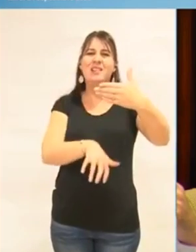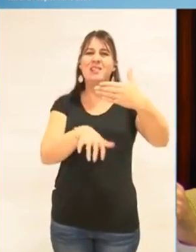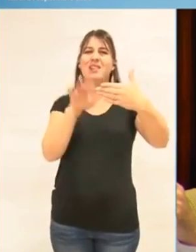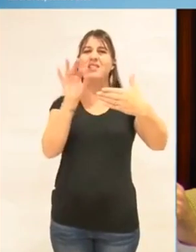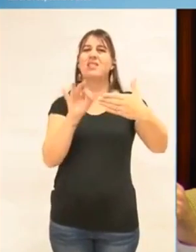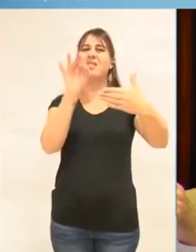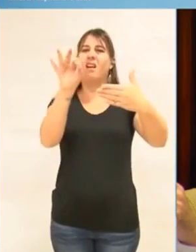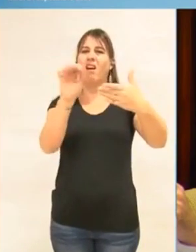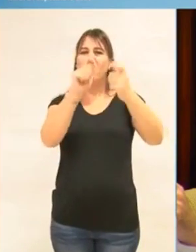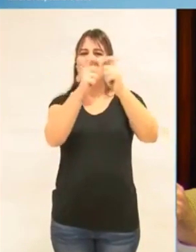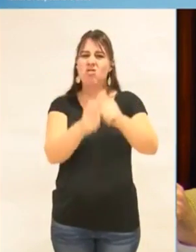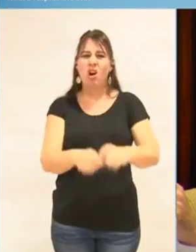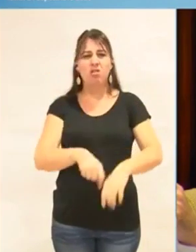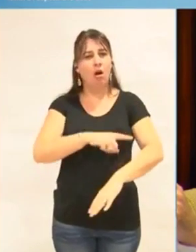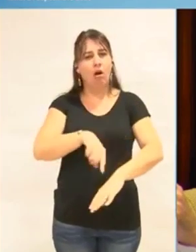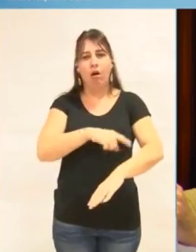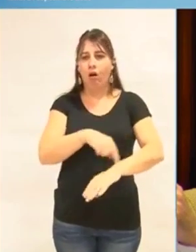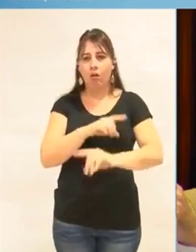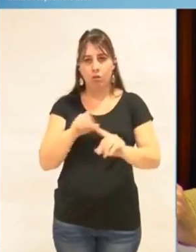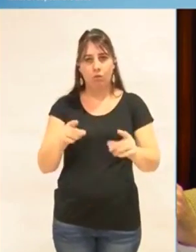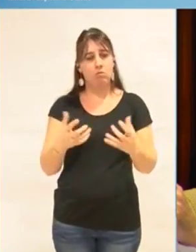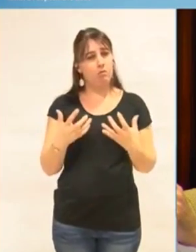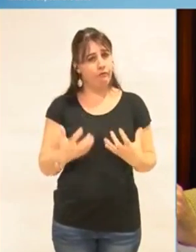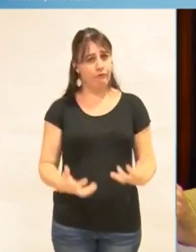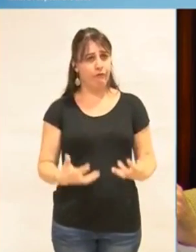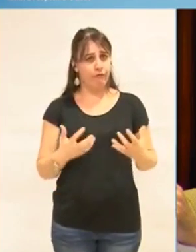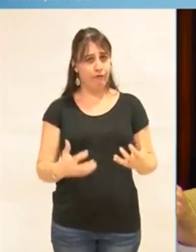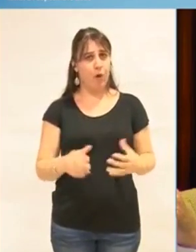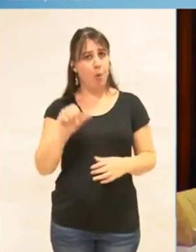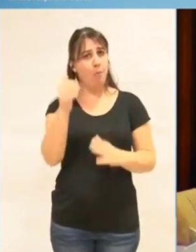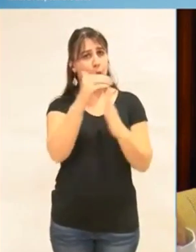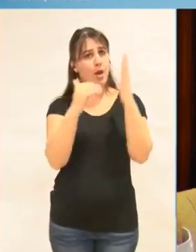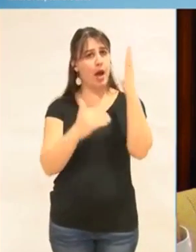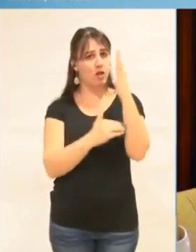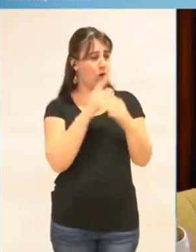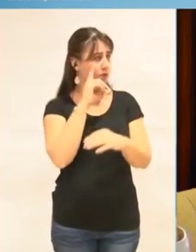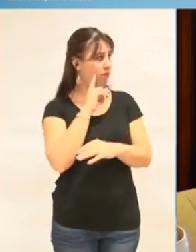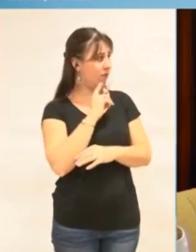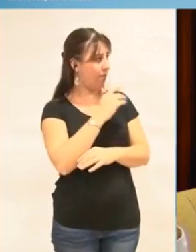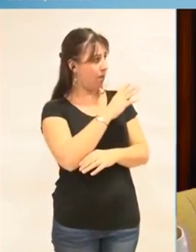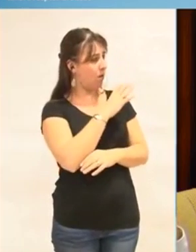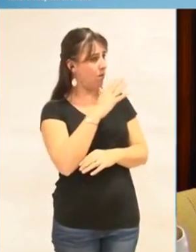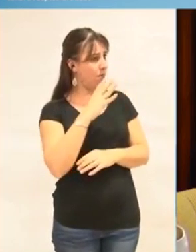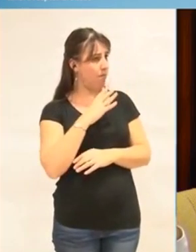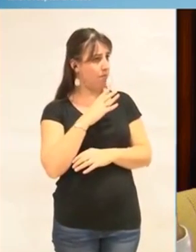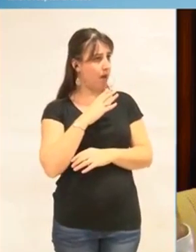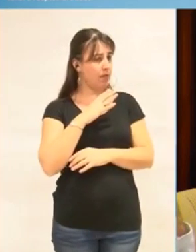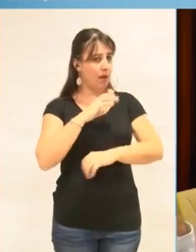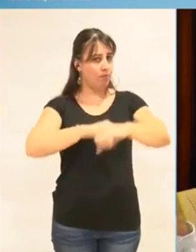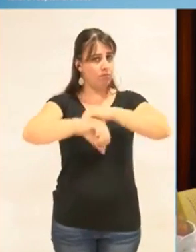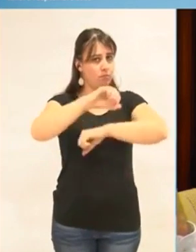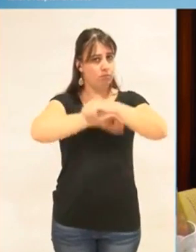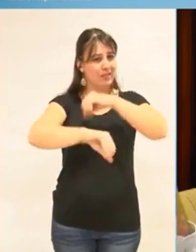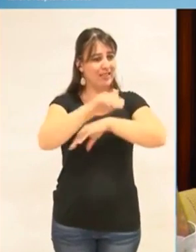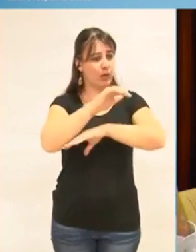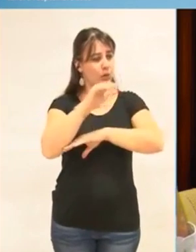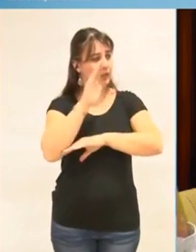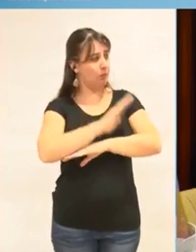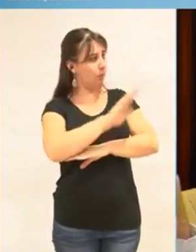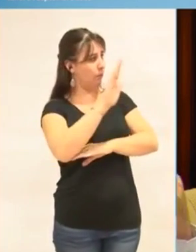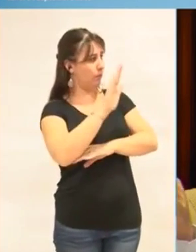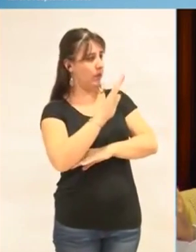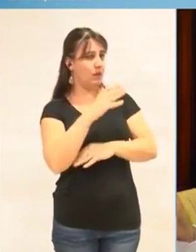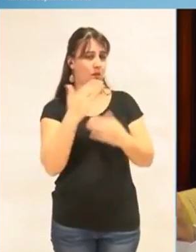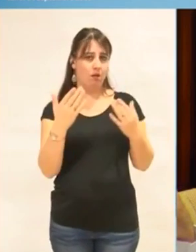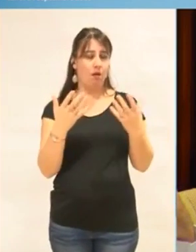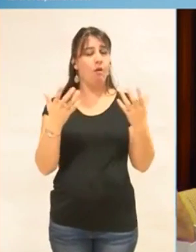soirée. Notre volonté, je le dis devant la première adjointe qui est là en charge de ces questions-là aussi, c'est que